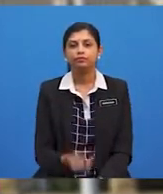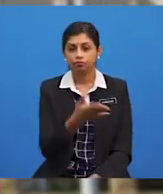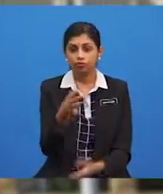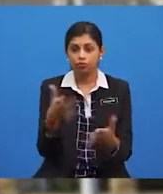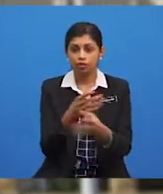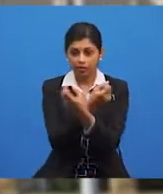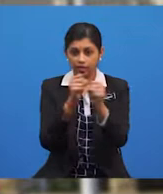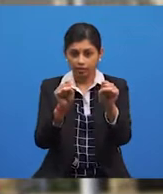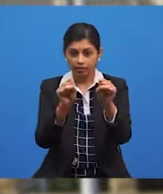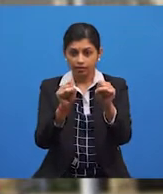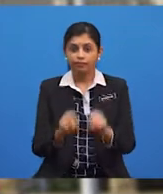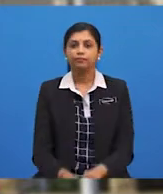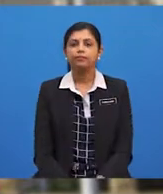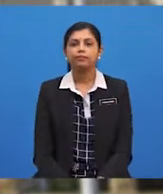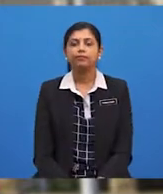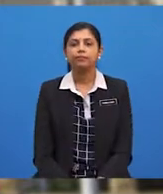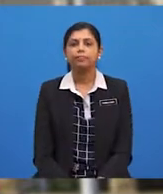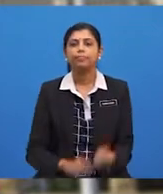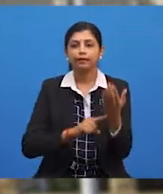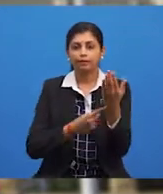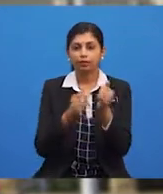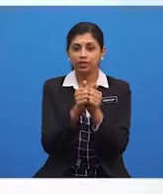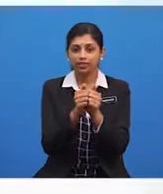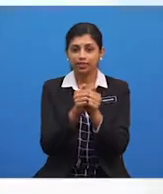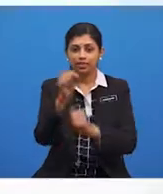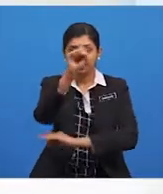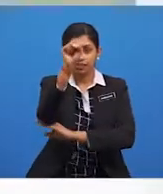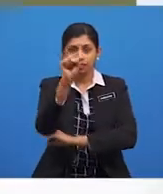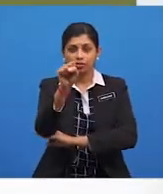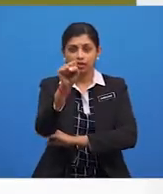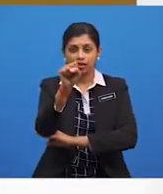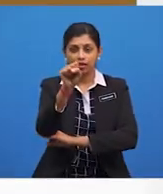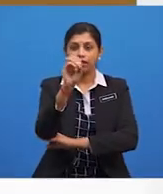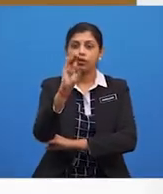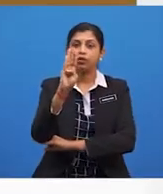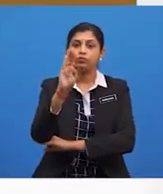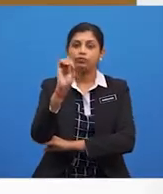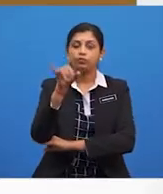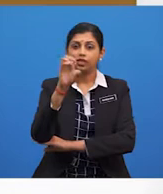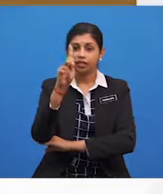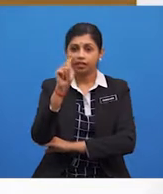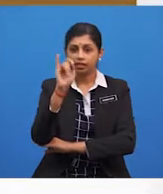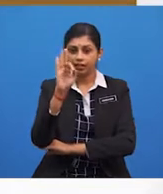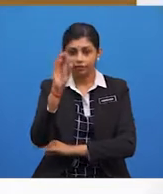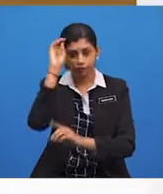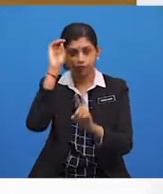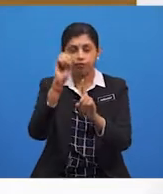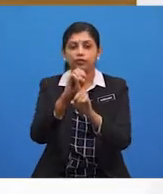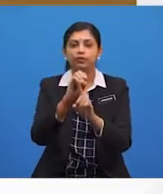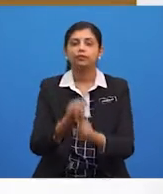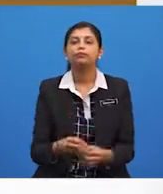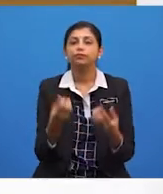semua sudah bersedia? Kita akan mulakan dengan soalan objektif dahulu. Kemudian, kita